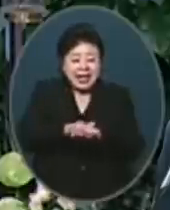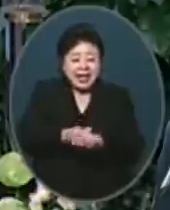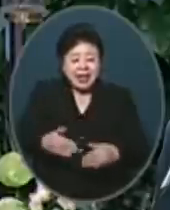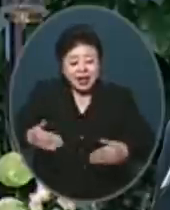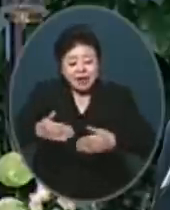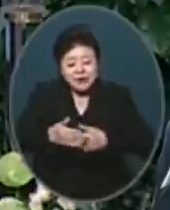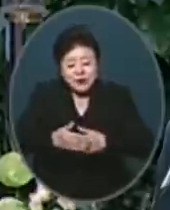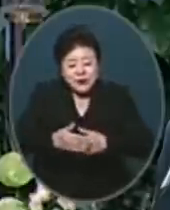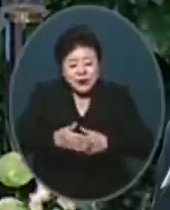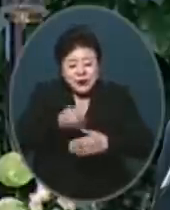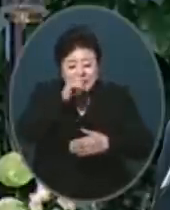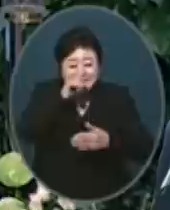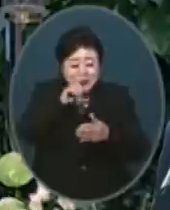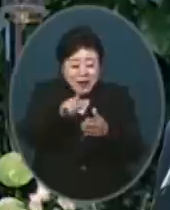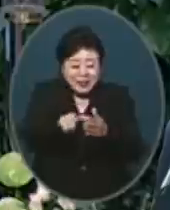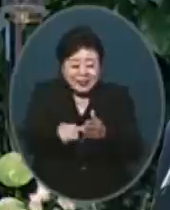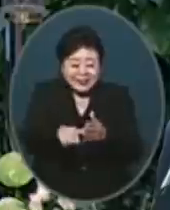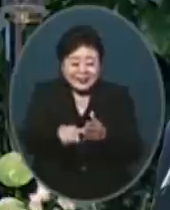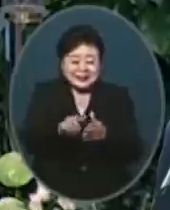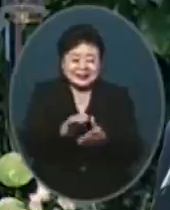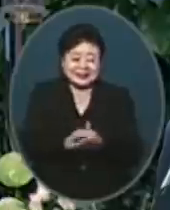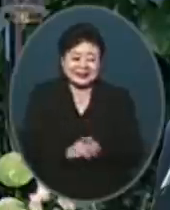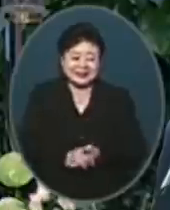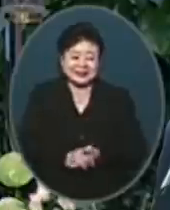품고 있으면